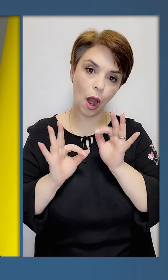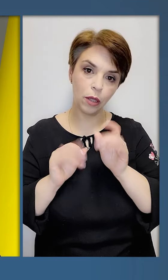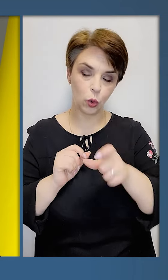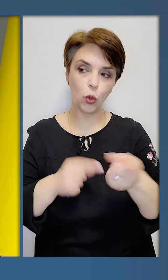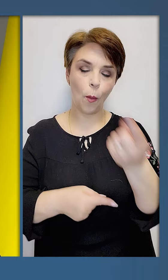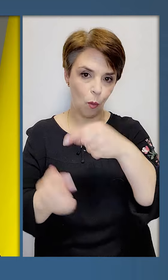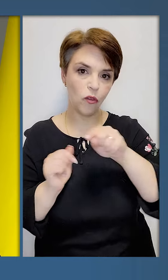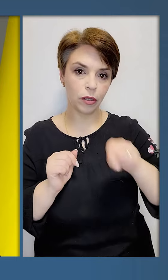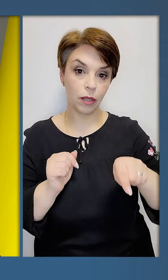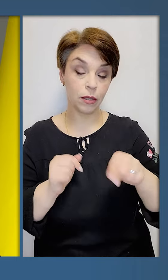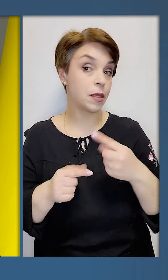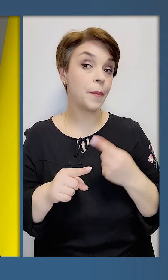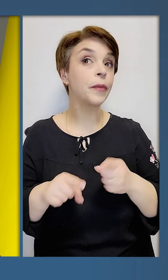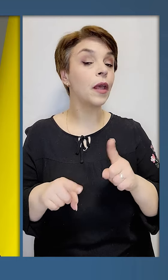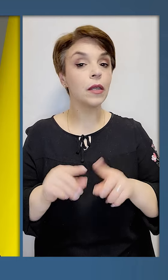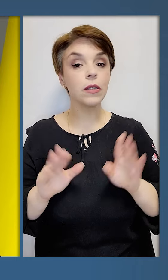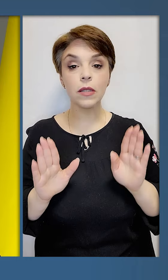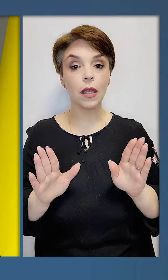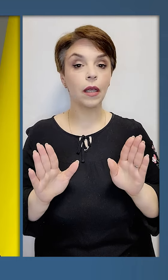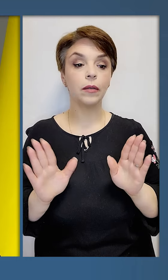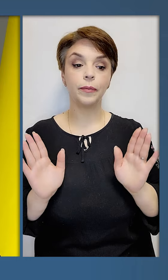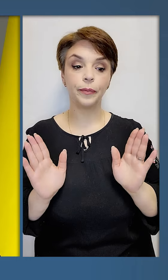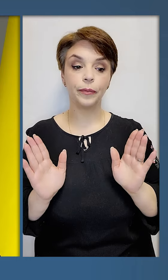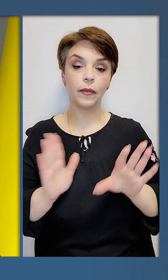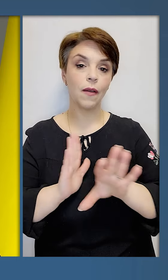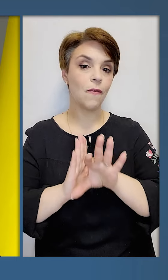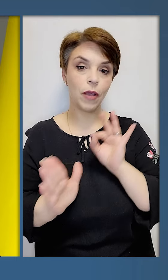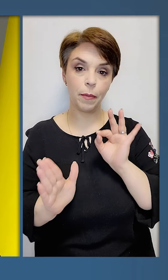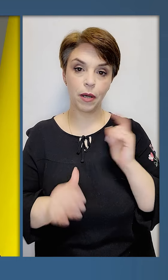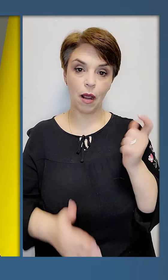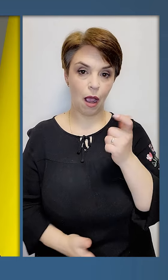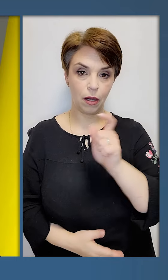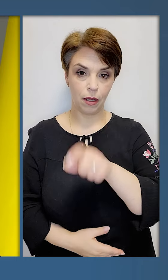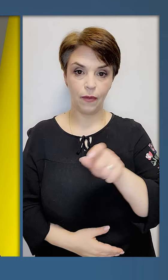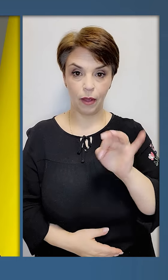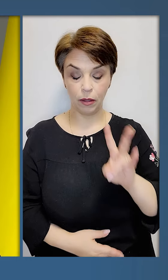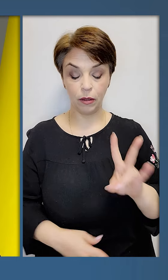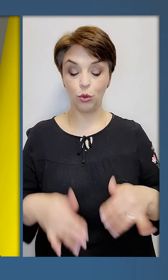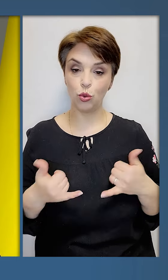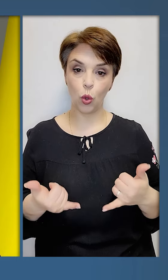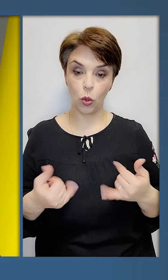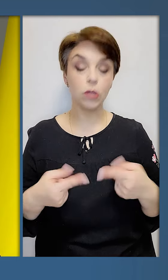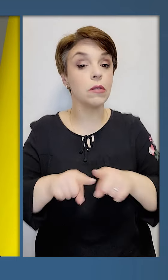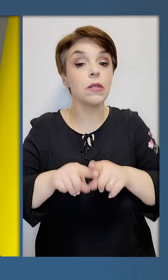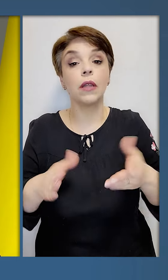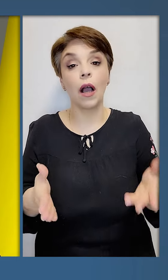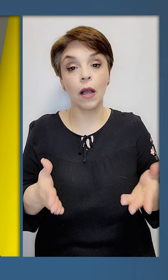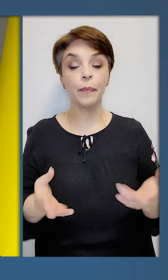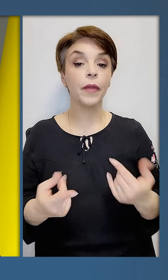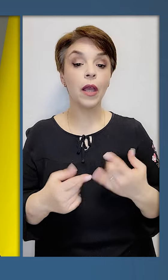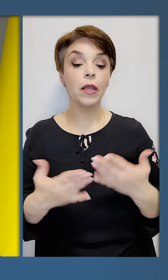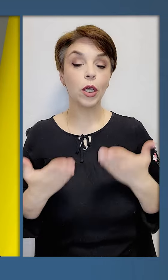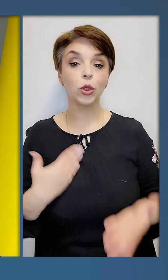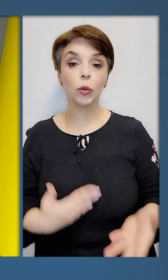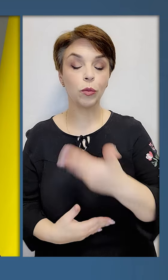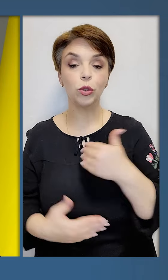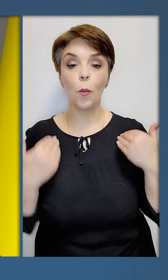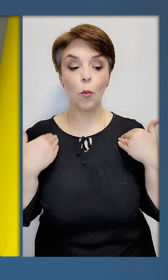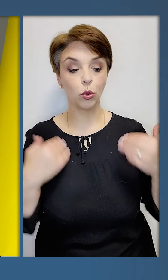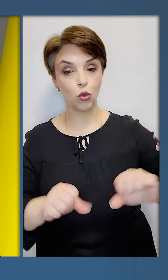радити людям повертатися. Це вибір харків'ян. На сьогодні це так. Якщо ми